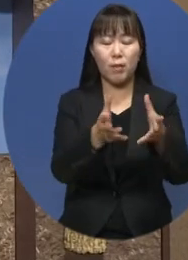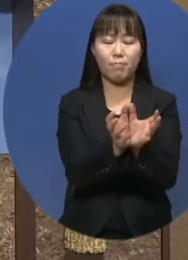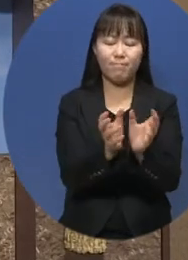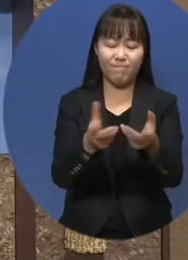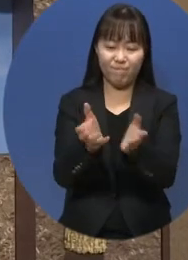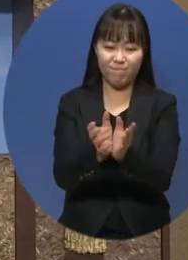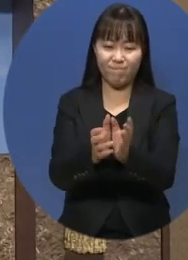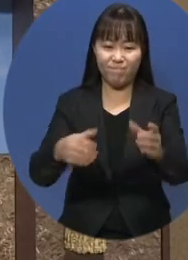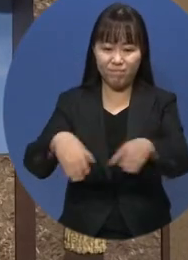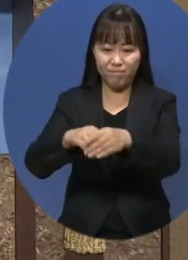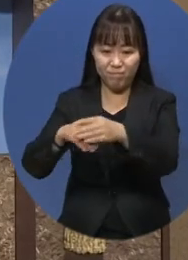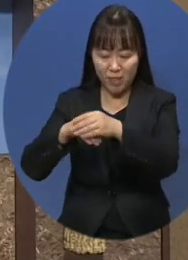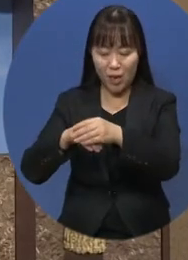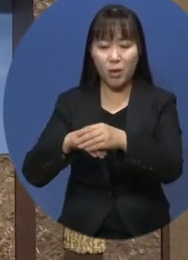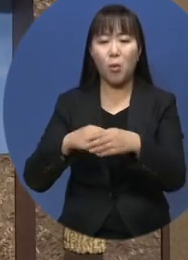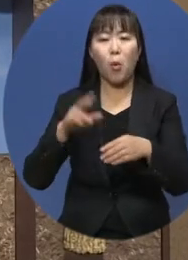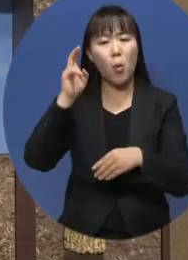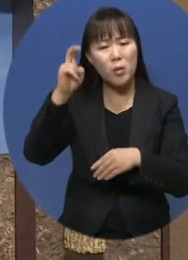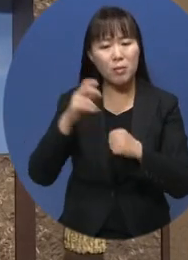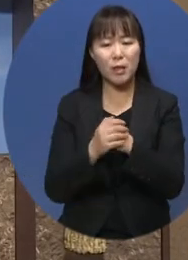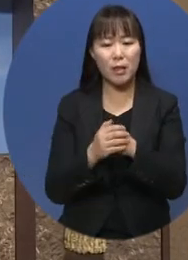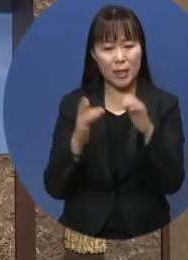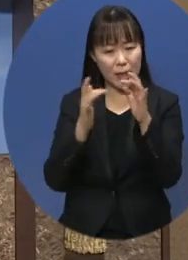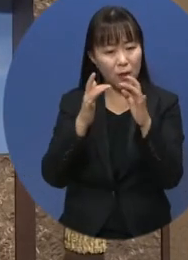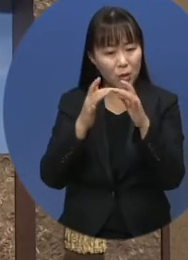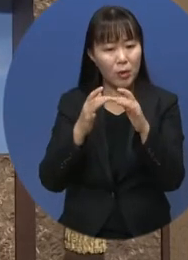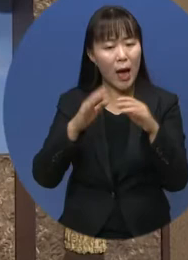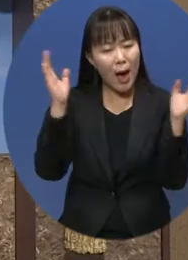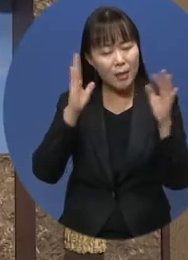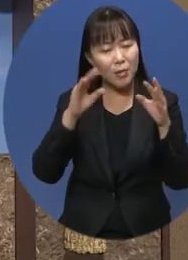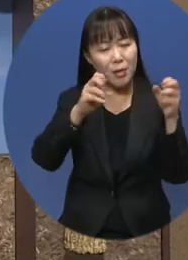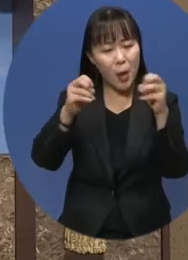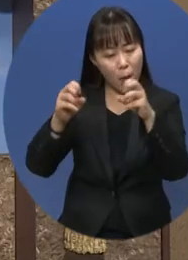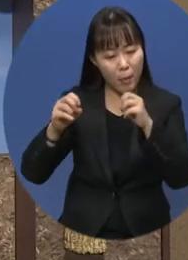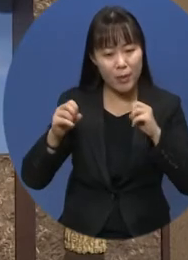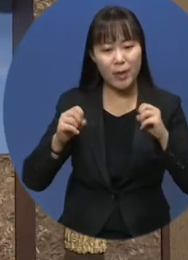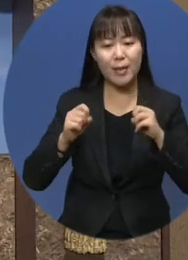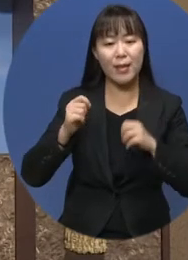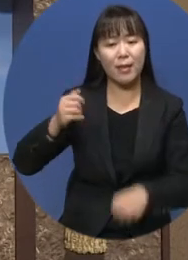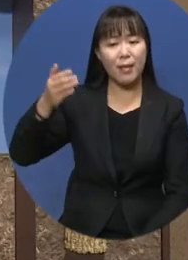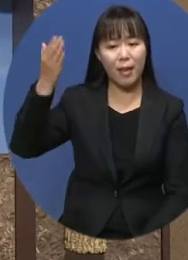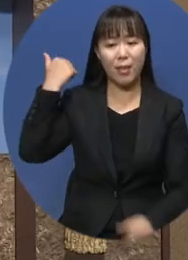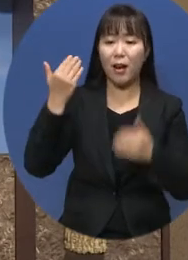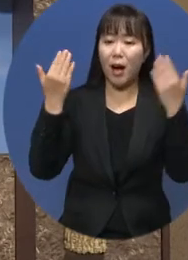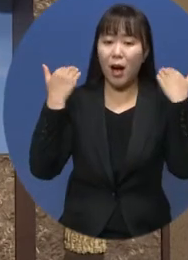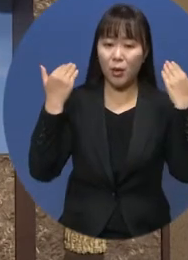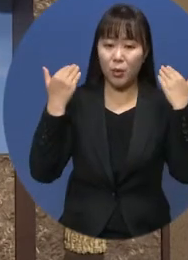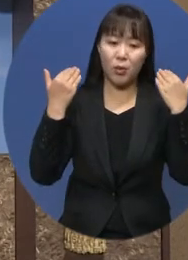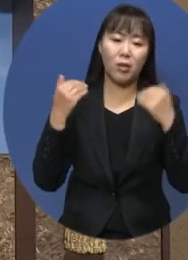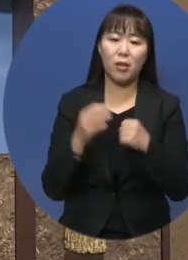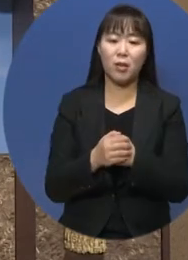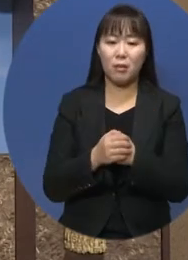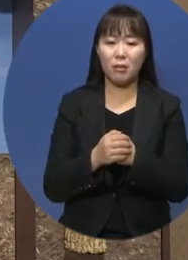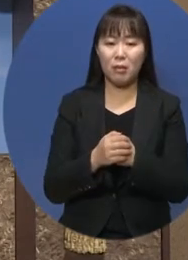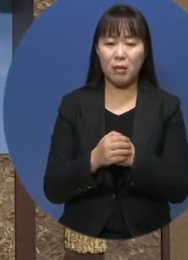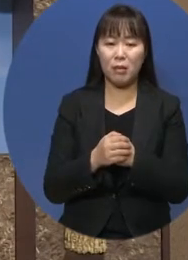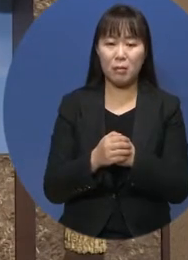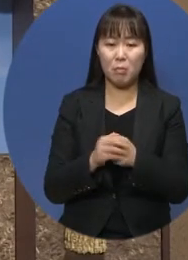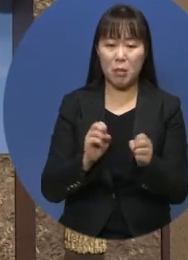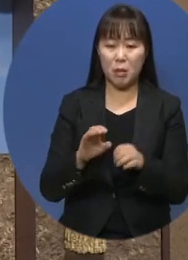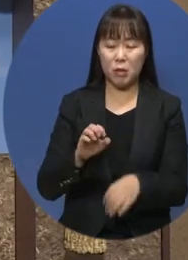그리고 또 이제 혹시라도 비대면 이라도 우리 학생들 하고 대화하면서 옛날에 우리 학교의 피우지 들고 다녔던 기억